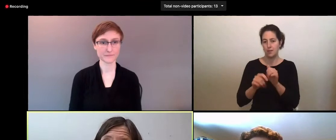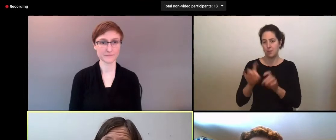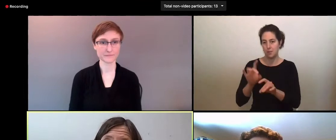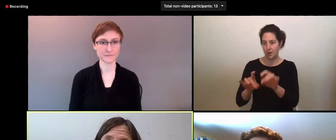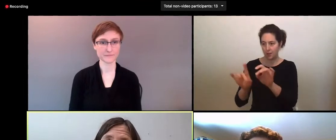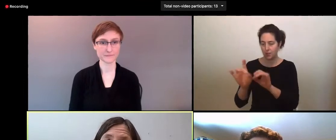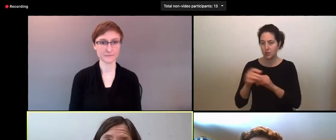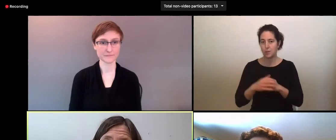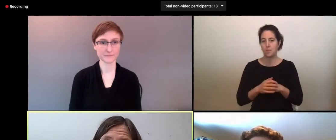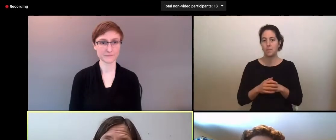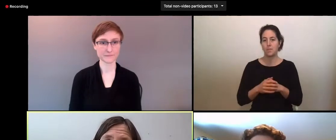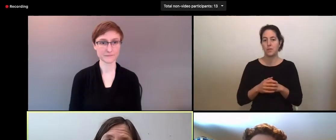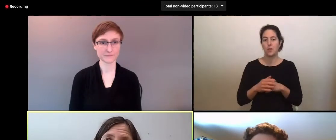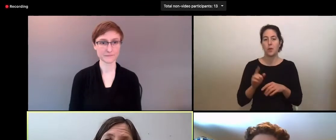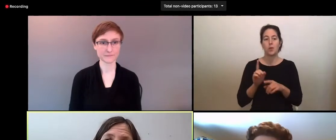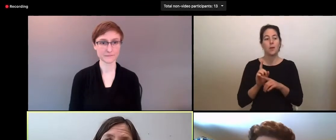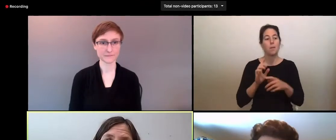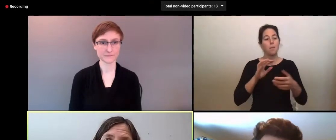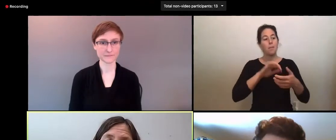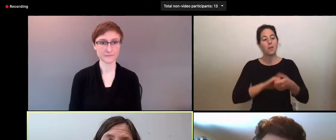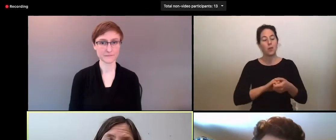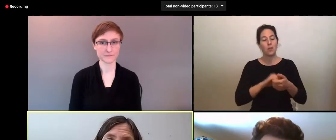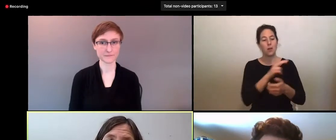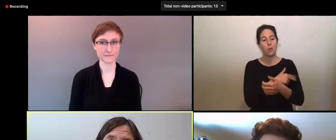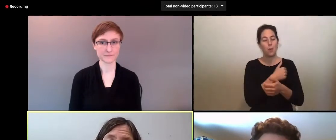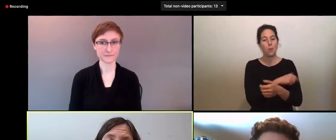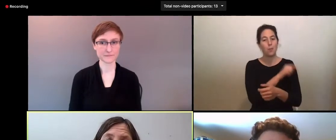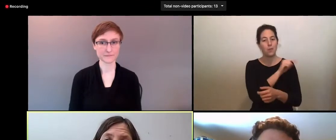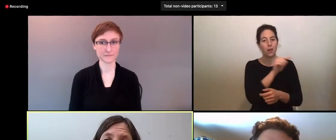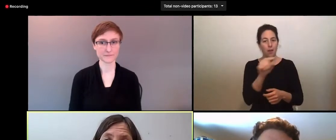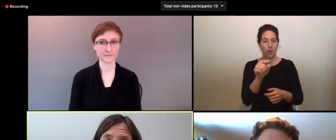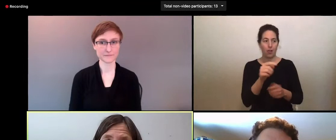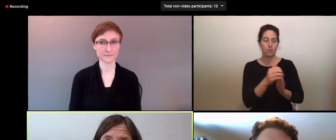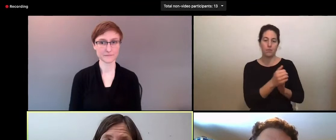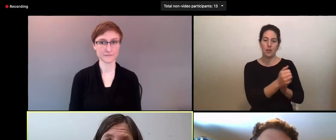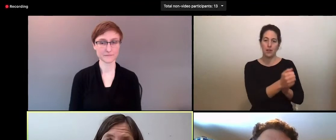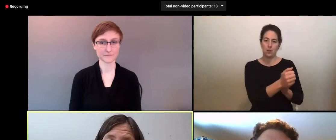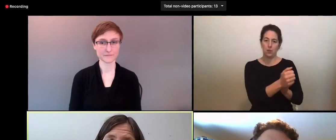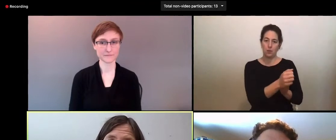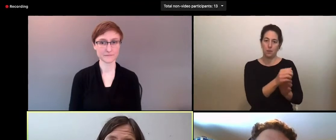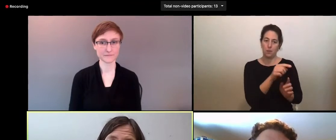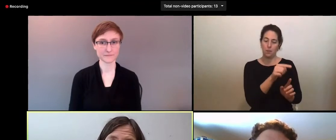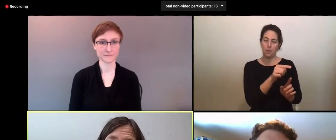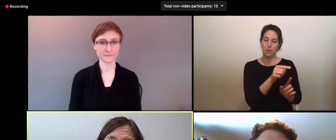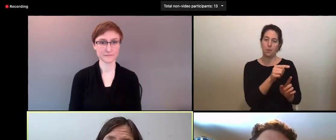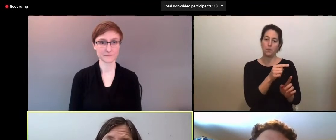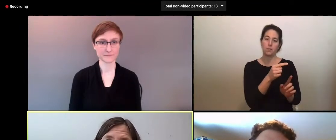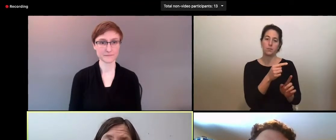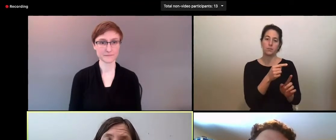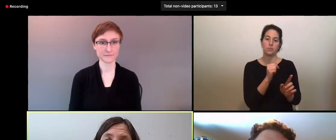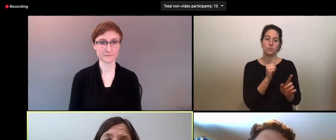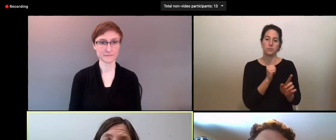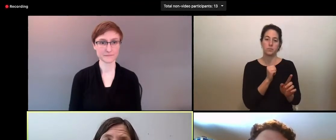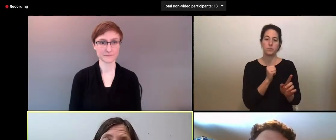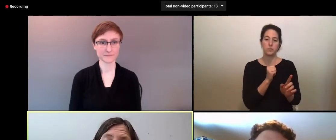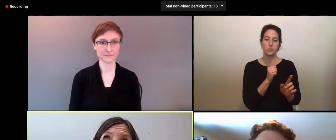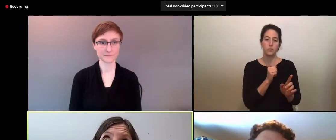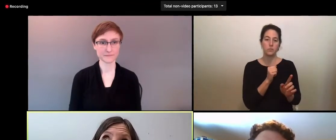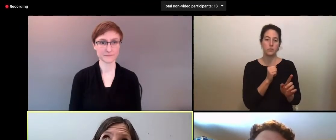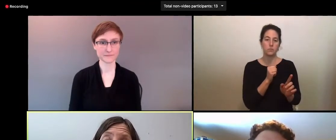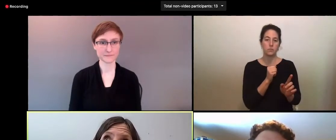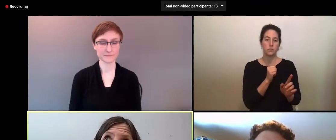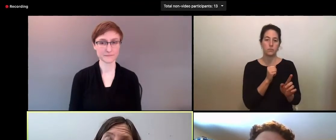C'est notre partenaire dans les hôpitaux qui a le leadership pour déterminer comment on peut